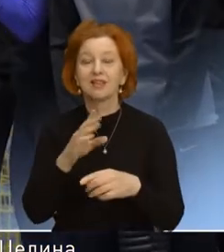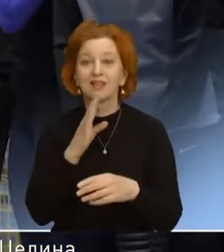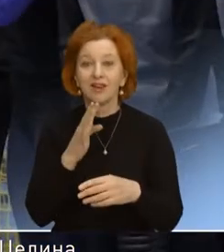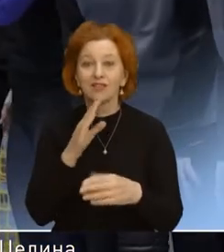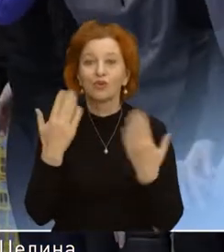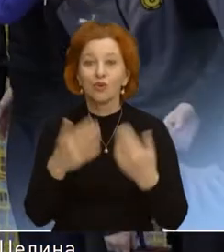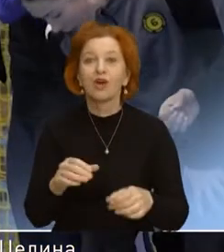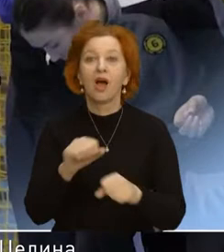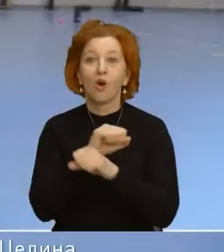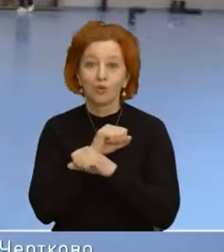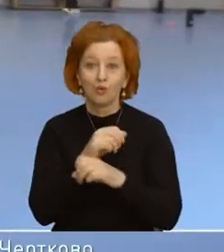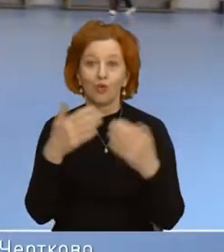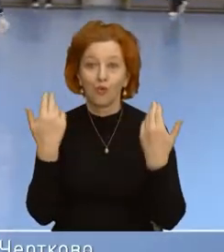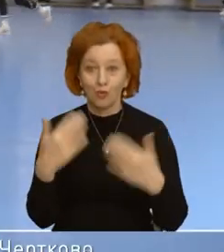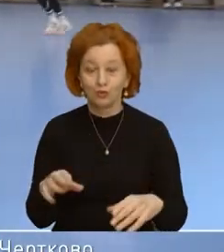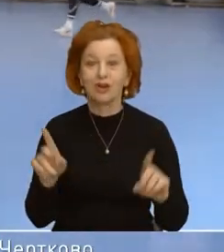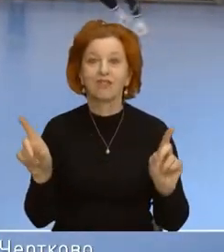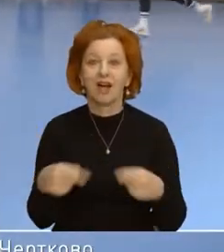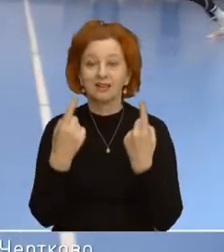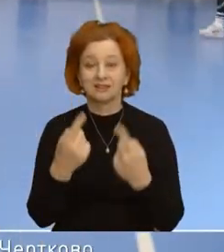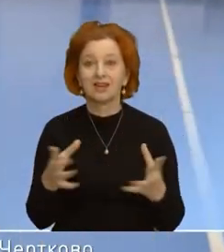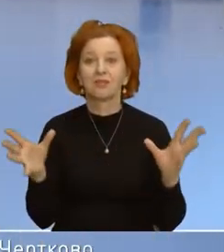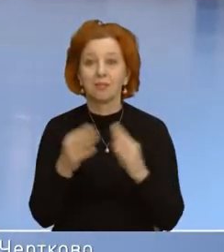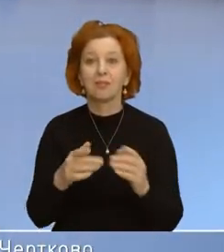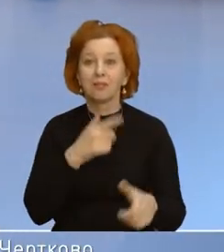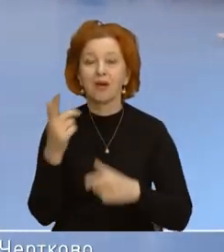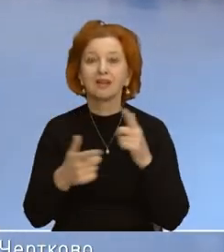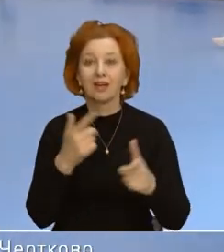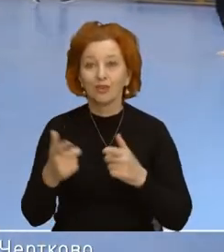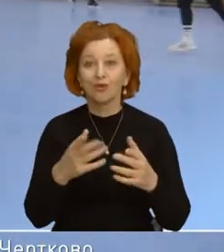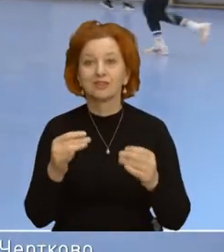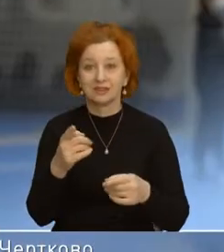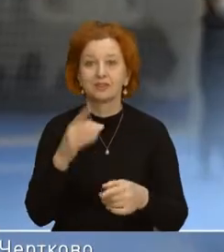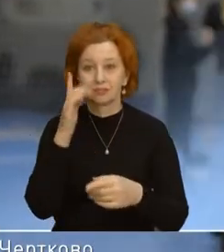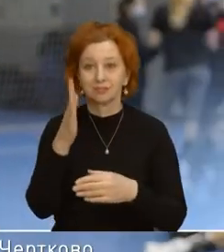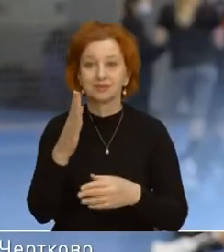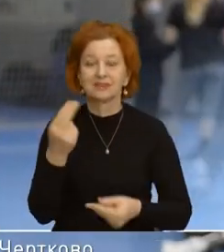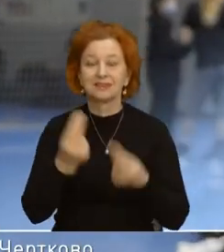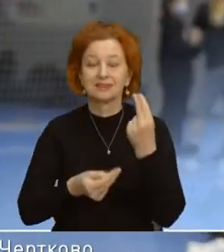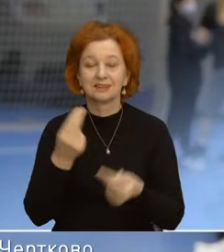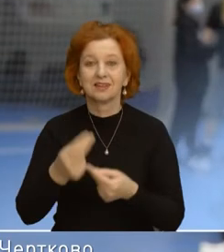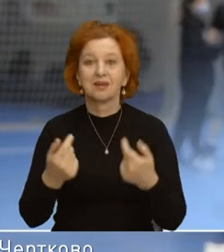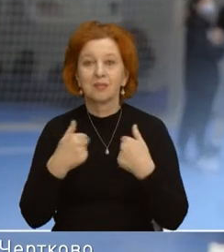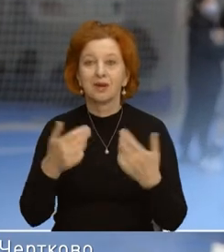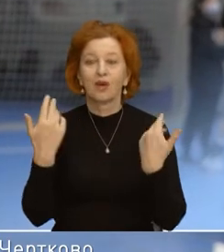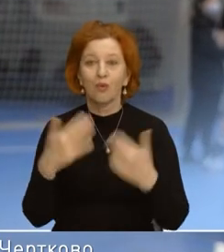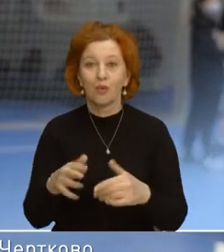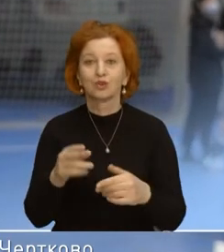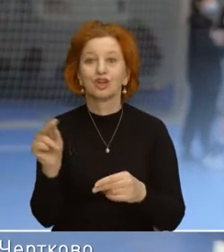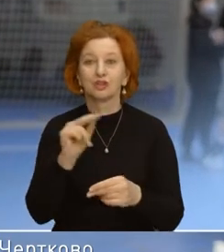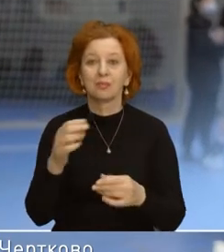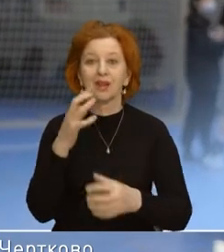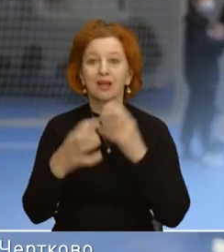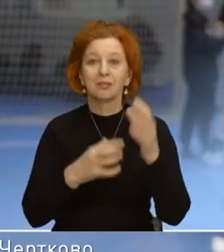уже успели отдохнуть и вместе с остальными гандболистками подготовиться к предстоящей игре. Нам как раз дали после чемпионата мира